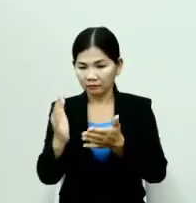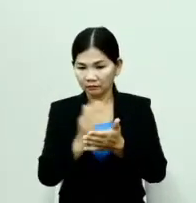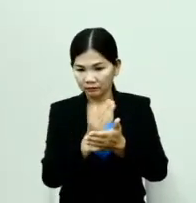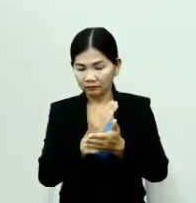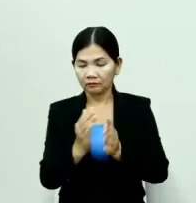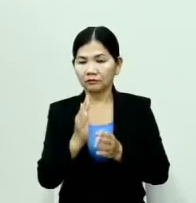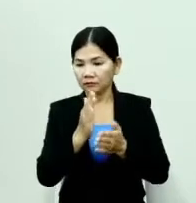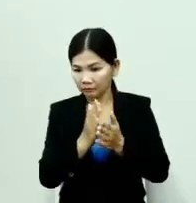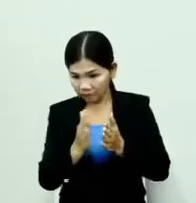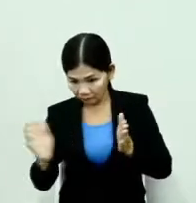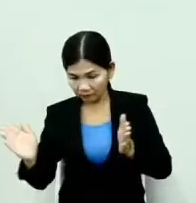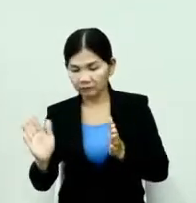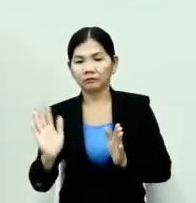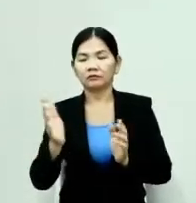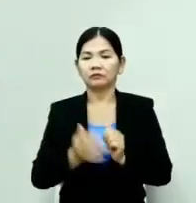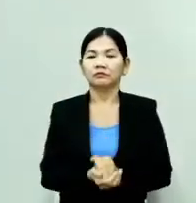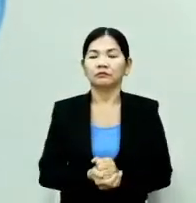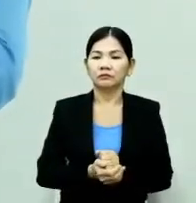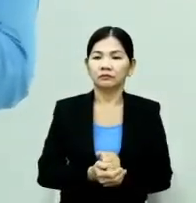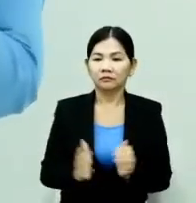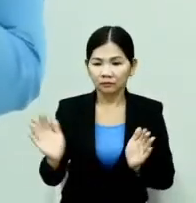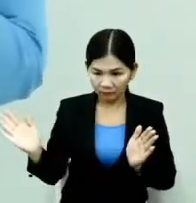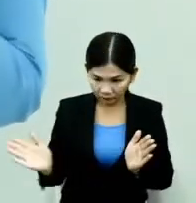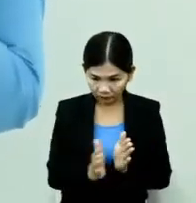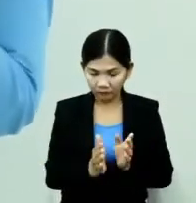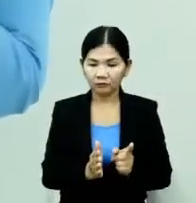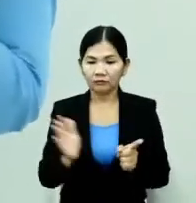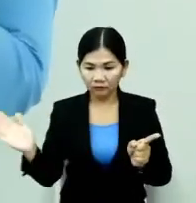ឲ្យឡើងបានទេចាអញ្ចឹងវាគ្រប់បង្កត់ចុះ